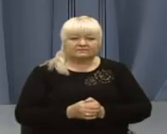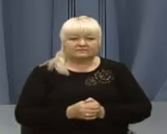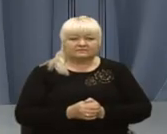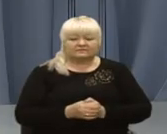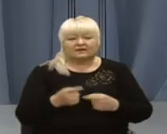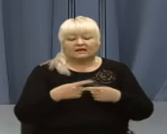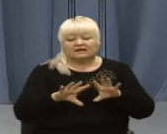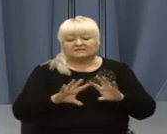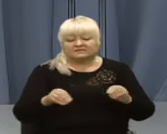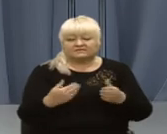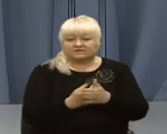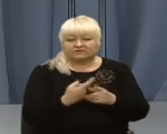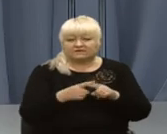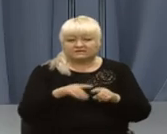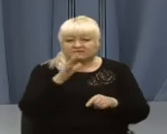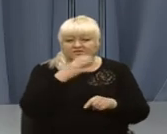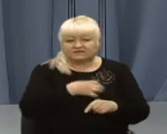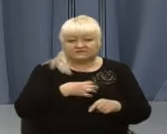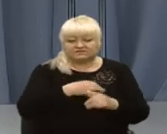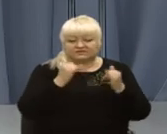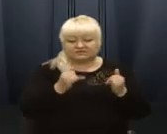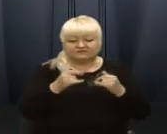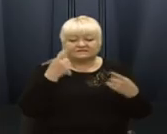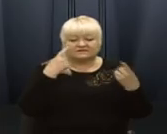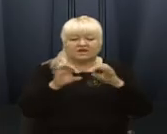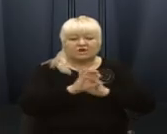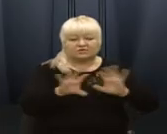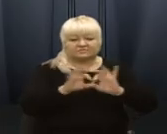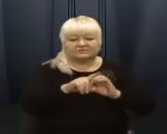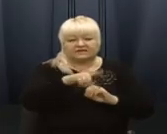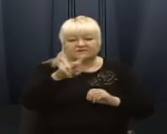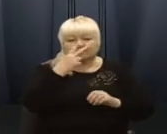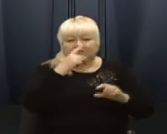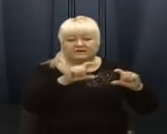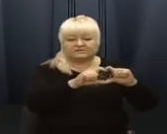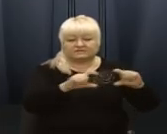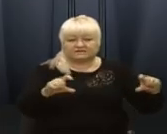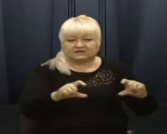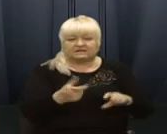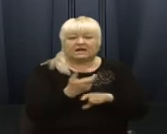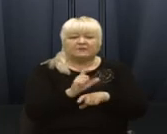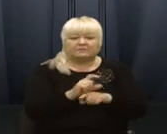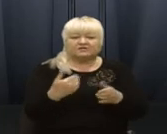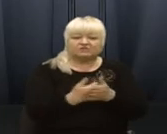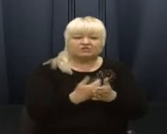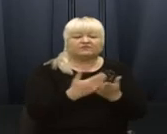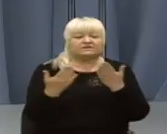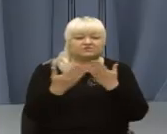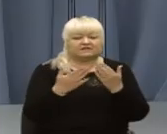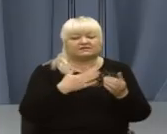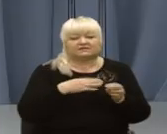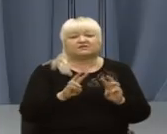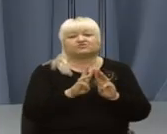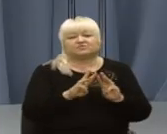Це всі новини на цю мить. Важливо для вас інформацію, розповідаєте за номером нашої гарячої лінії, а більше новин читайте на нашому